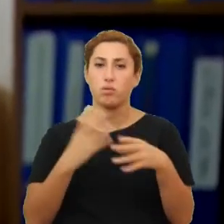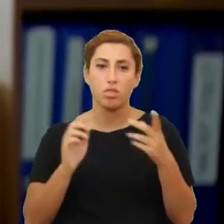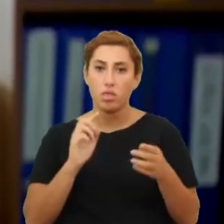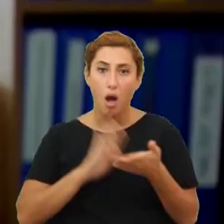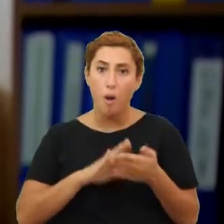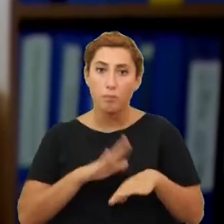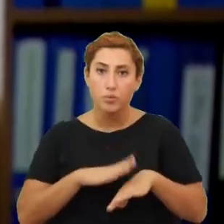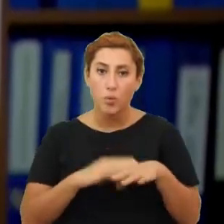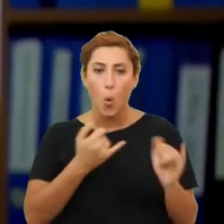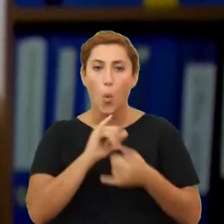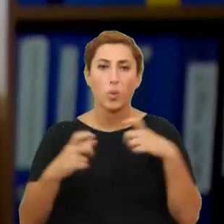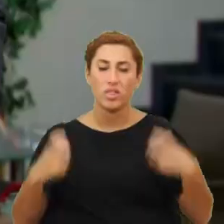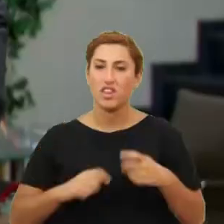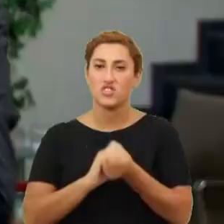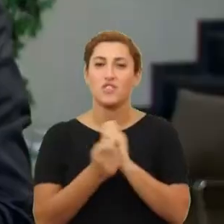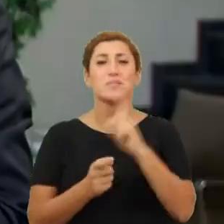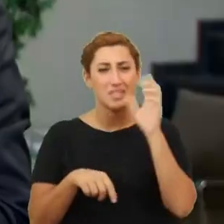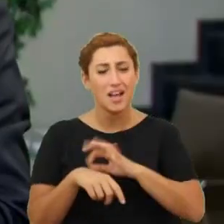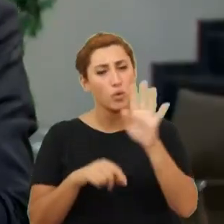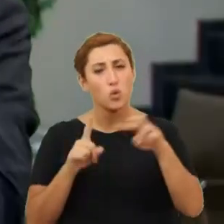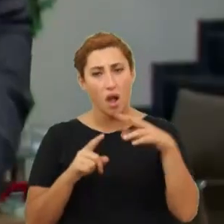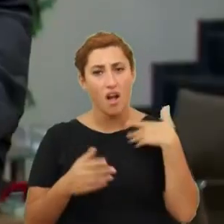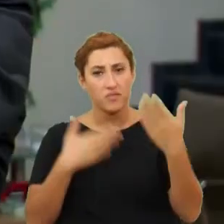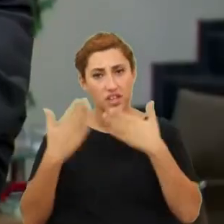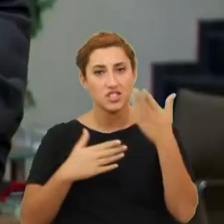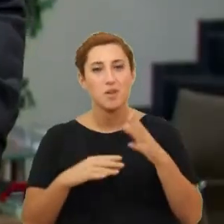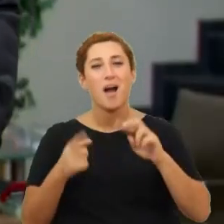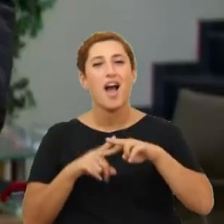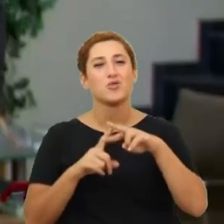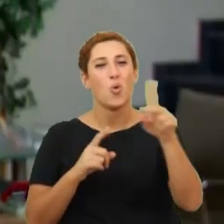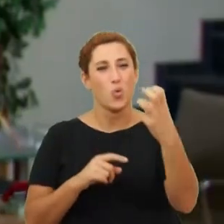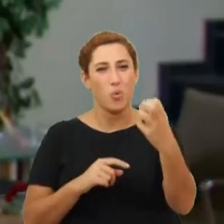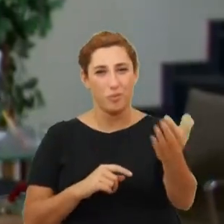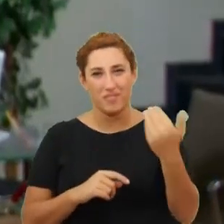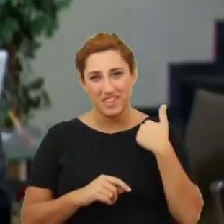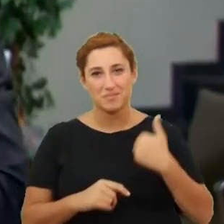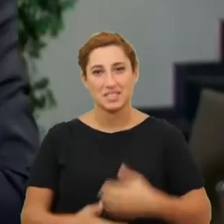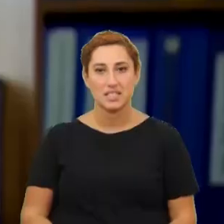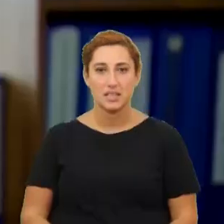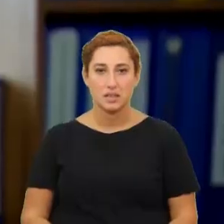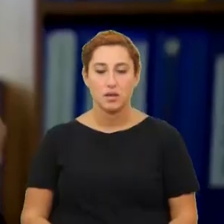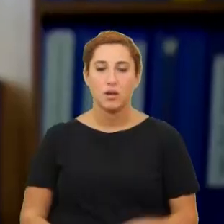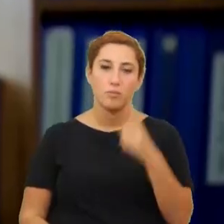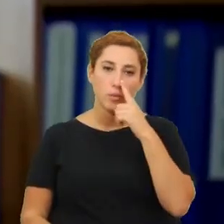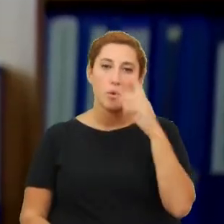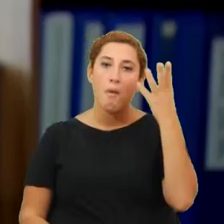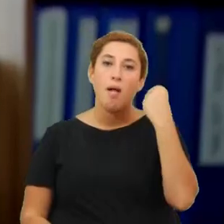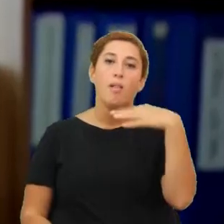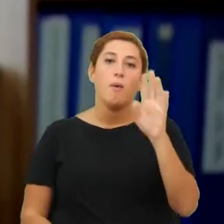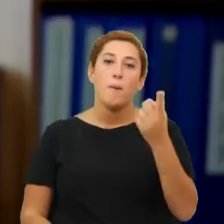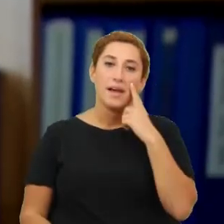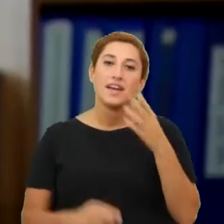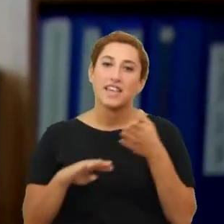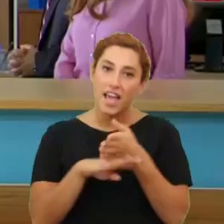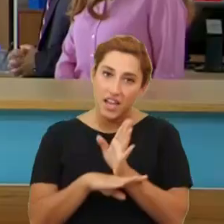yapıyorsunuz? Oyun alanına çevirdiniz resmen burayı. Bir saniye Nurhan'cığım, anlatacağım. Aydoğan'cığım, o topları bana bir getirir misin? Müdürüm, anlamıyorsunuz.